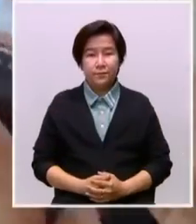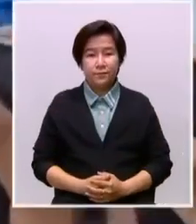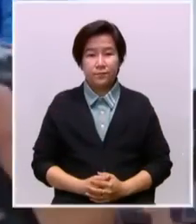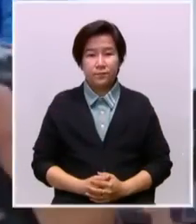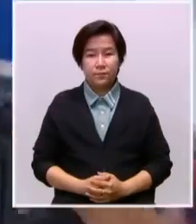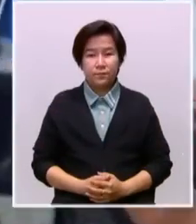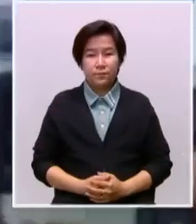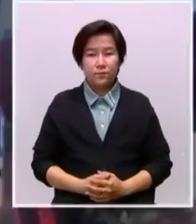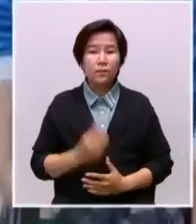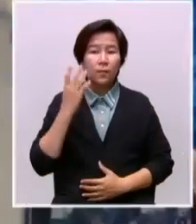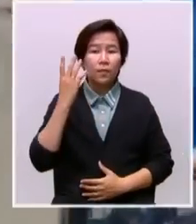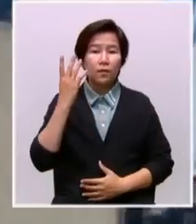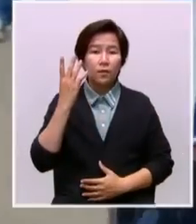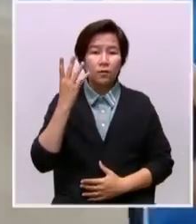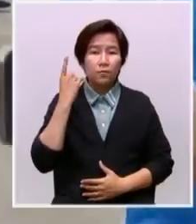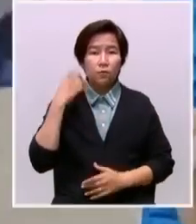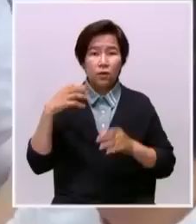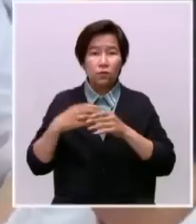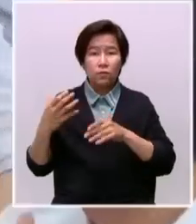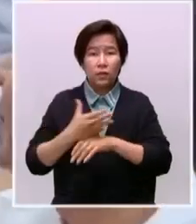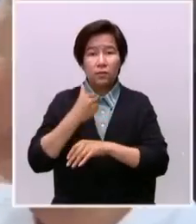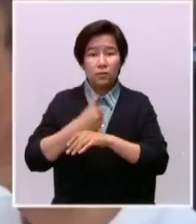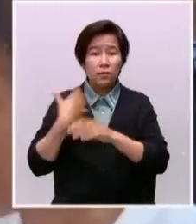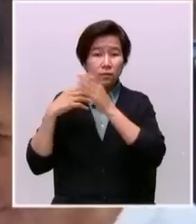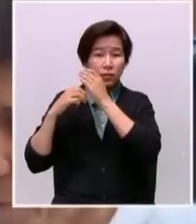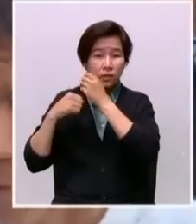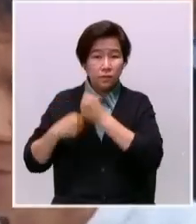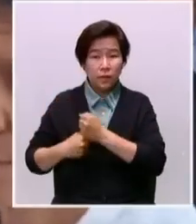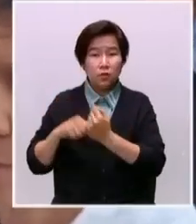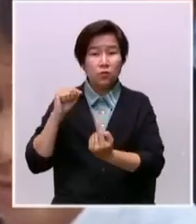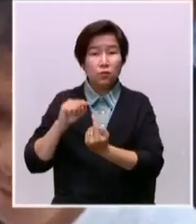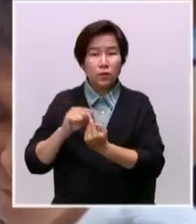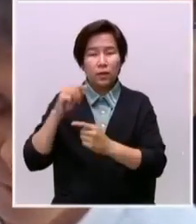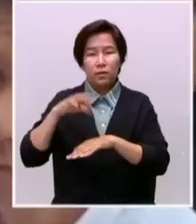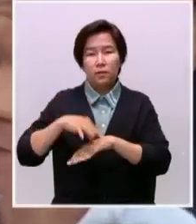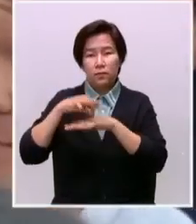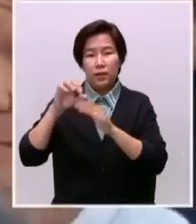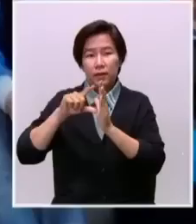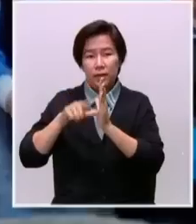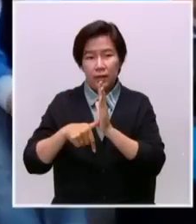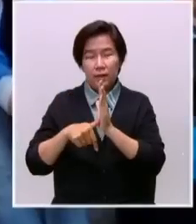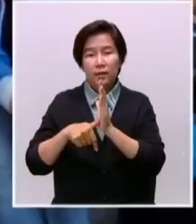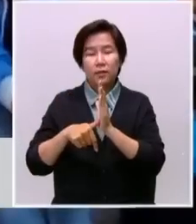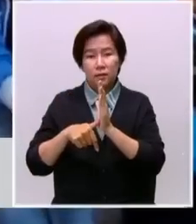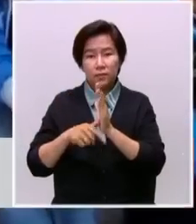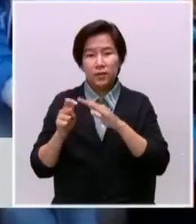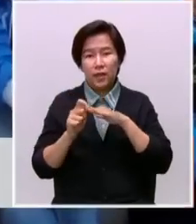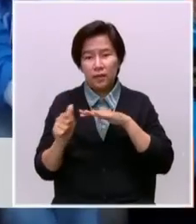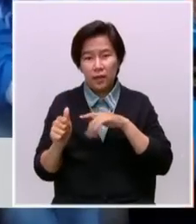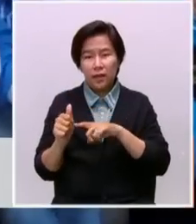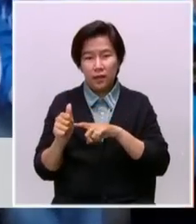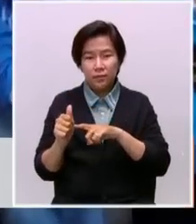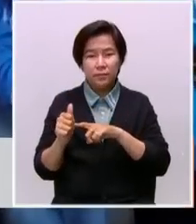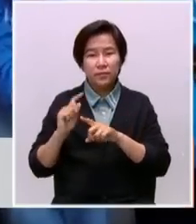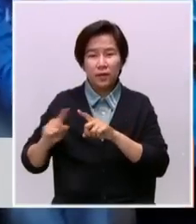ค่ะเมื่อวานนี้พรรคประชาธิปัตย์นำโดยคุเมชัยีอเลขาธิการพรรคพร้อมด้วยแกนนำของพรรคเช่นคุณองอาจ